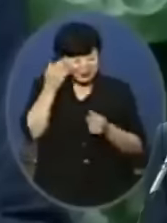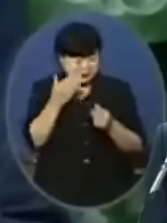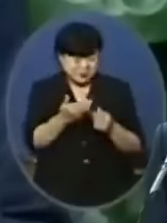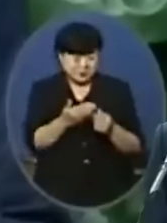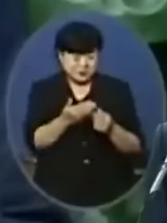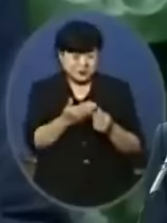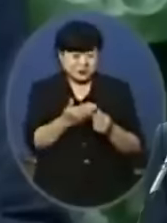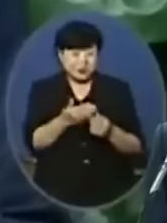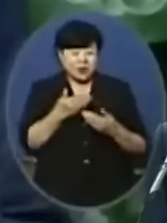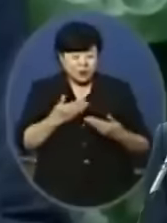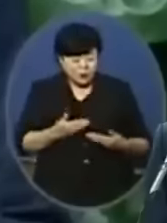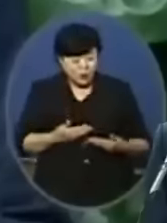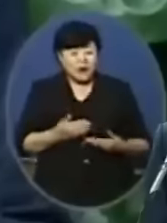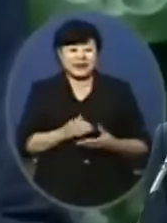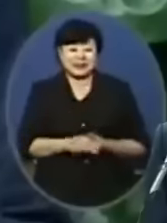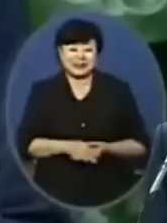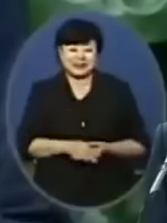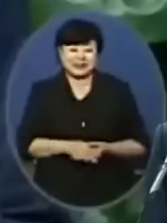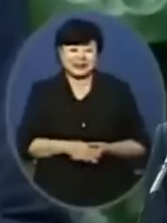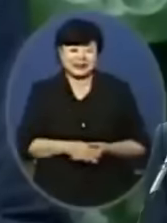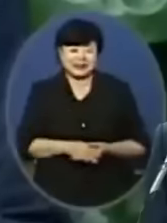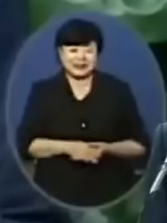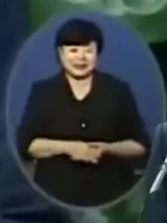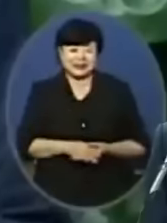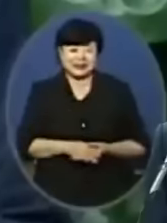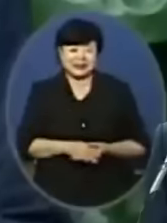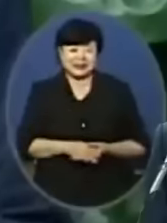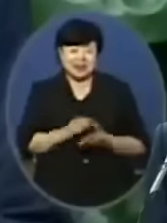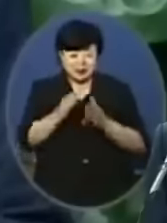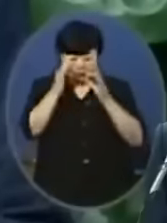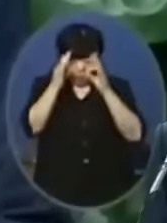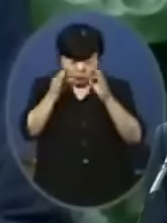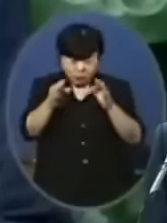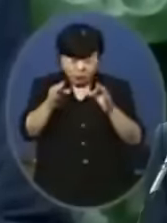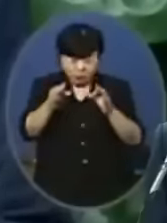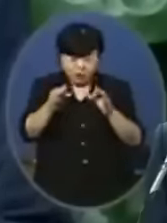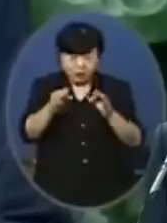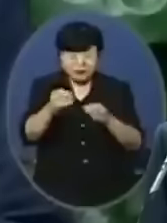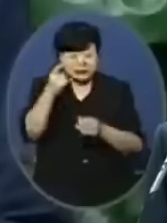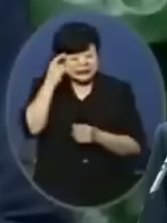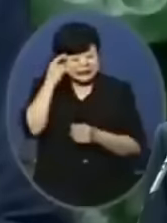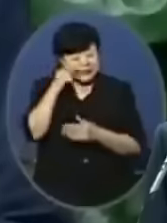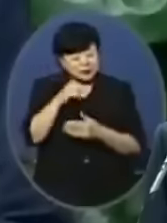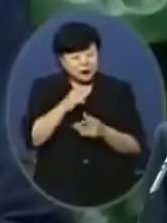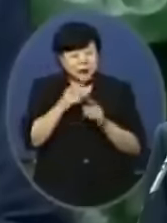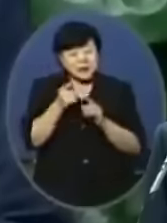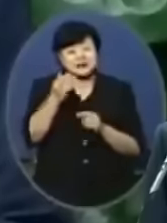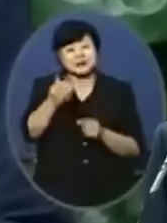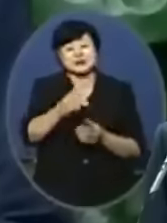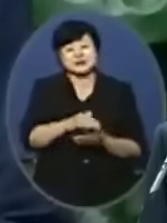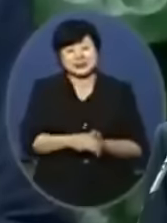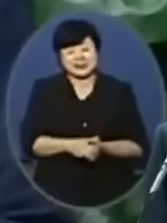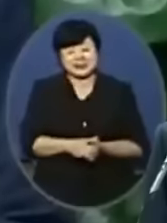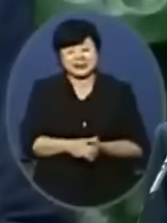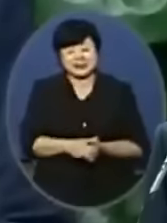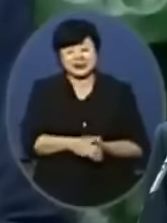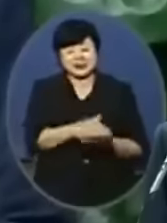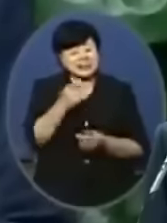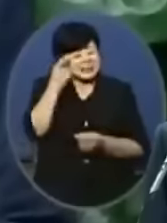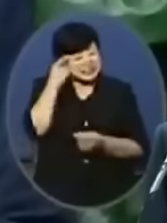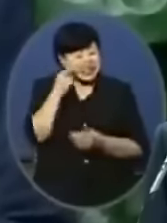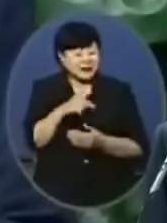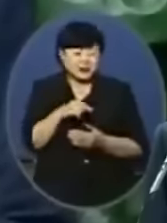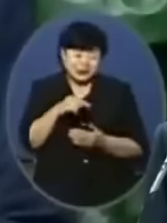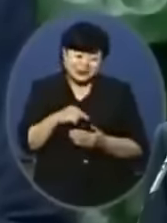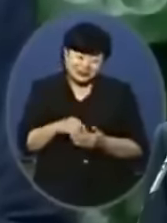성령은 고요하고 잠잠하게 그를 바라보면 우리 생각 속에서 말씀하시는 것입니다. 우리 생각